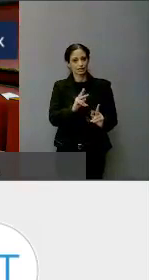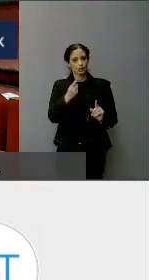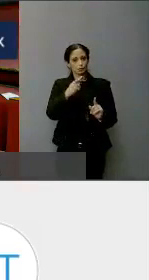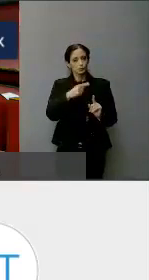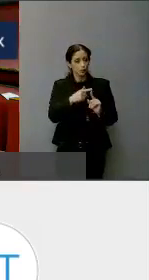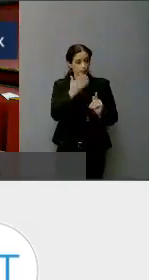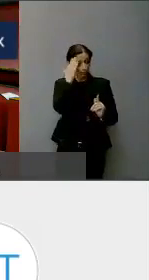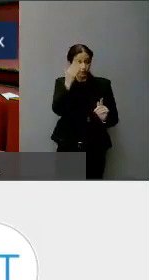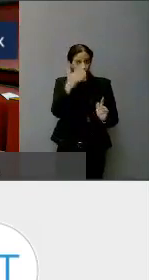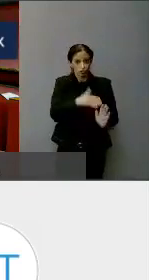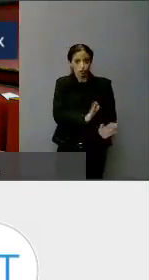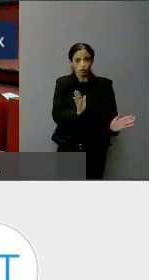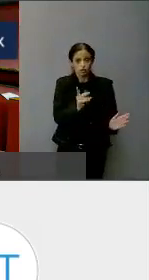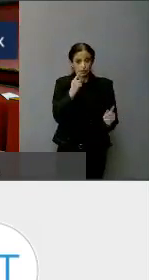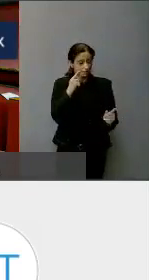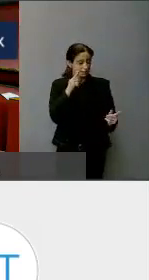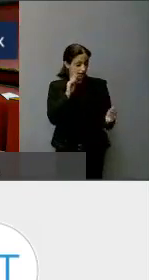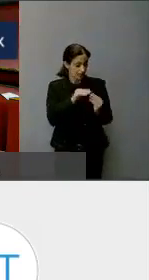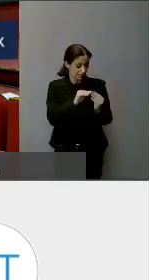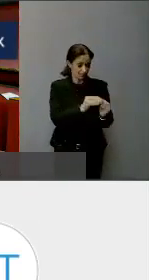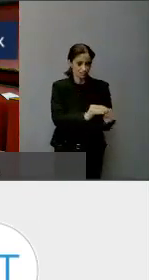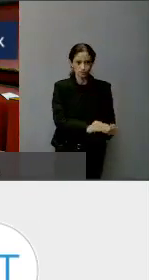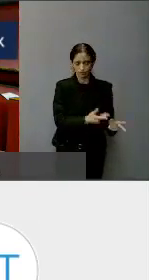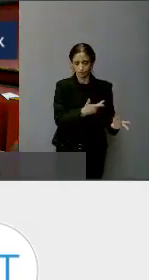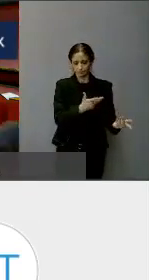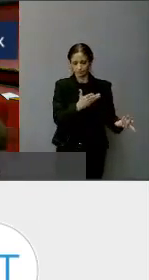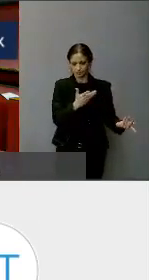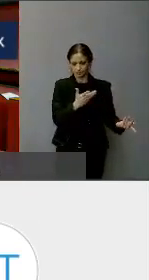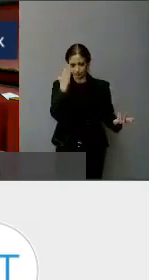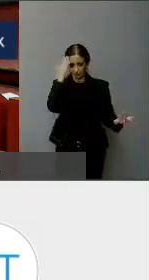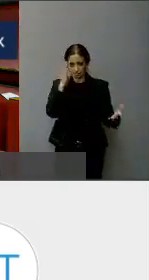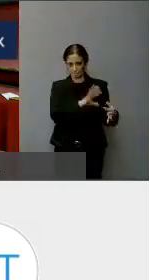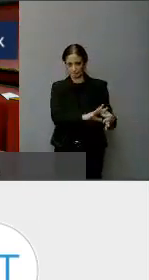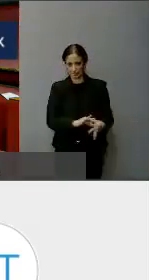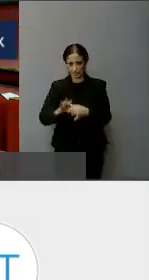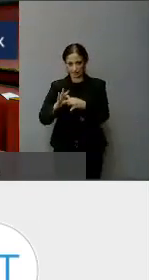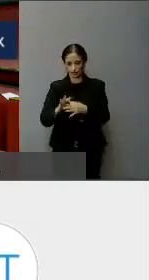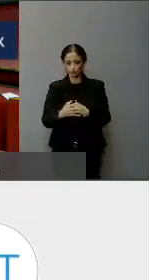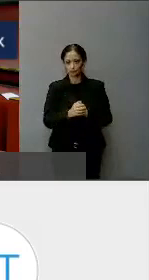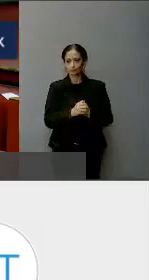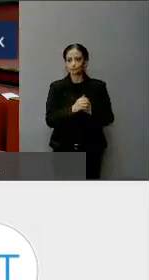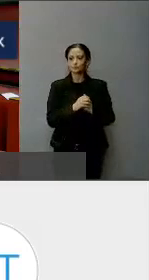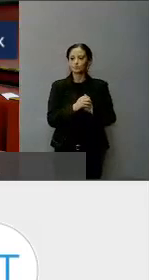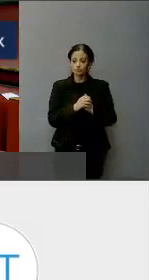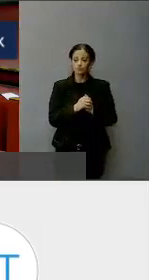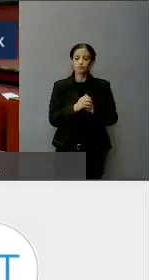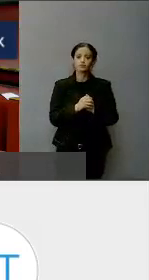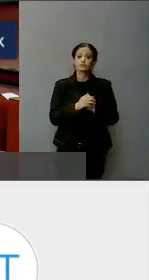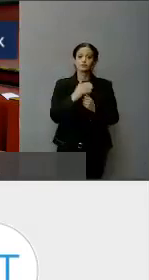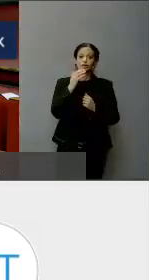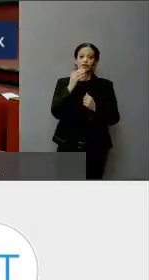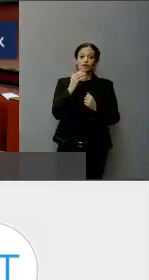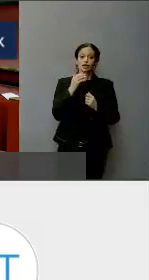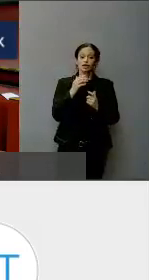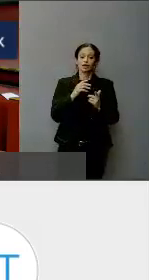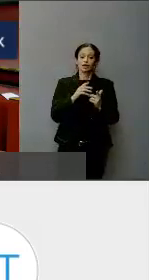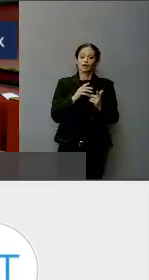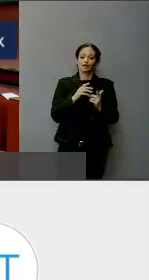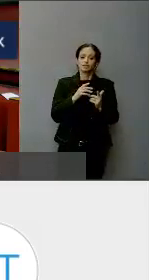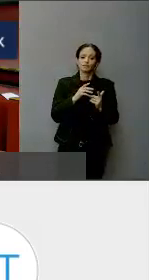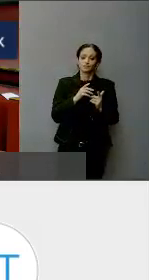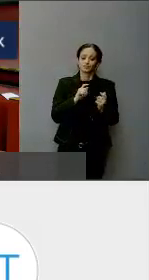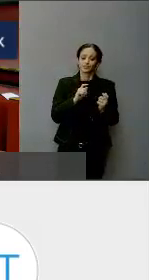pericolose se non vengono affrontate quando si parla di vincolo idrogeologico lo scopo è quello di preservare